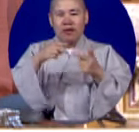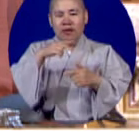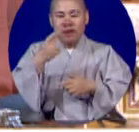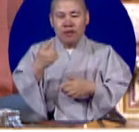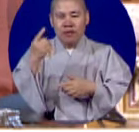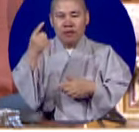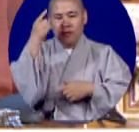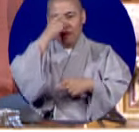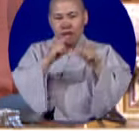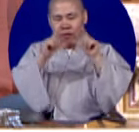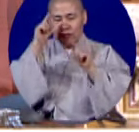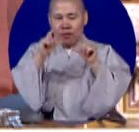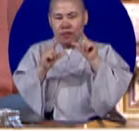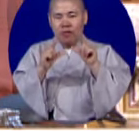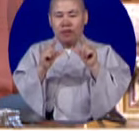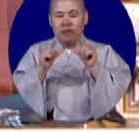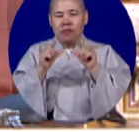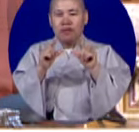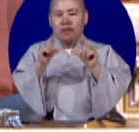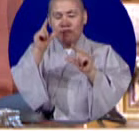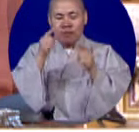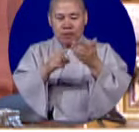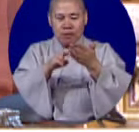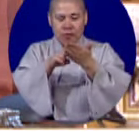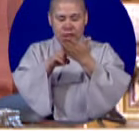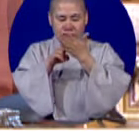얼굴 모습이 저절로 나타난다.